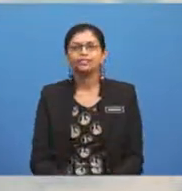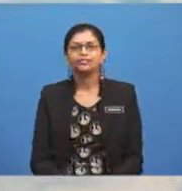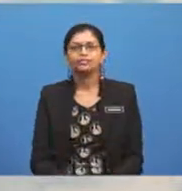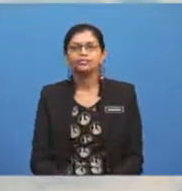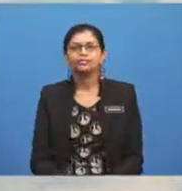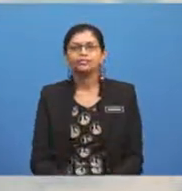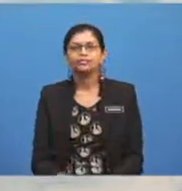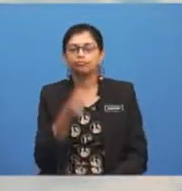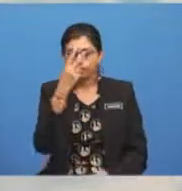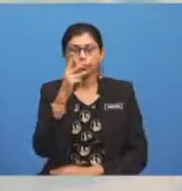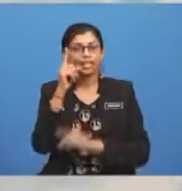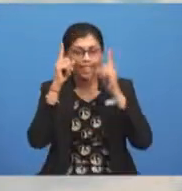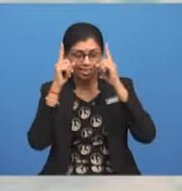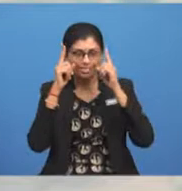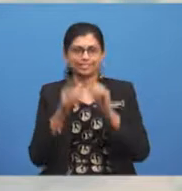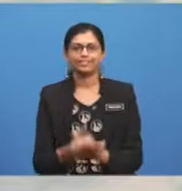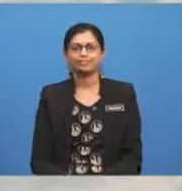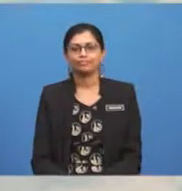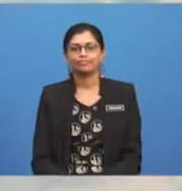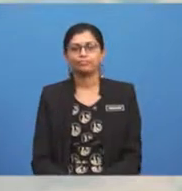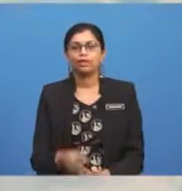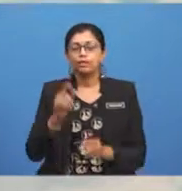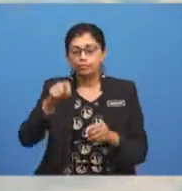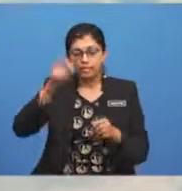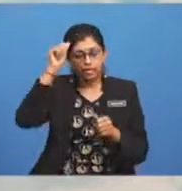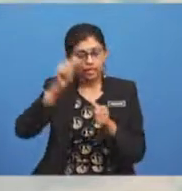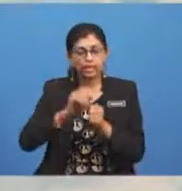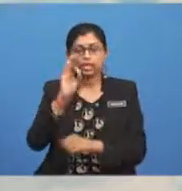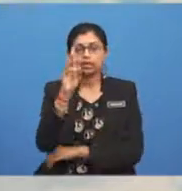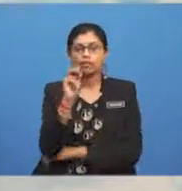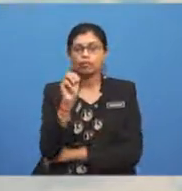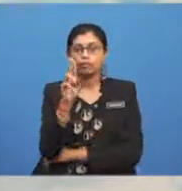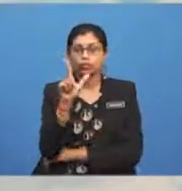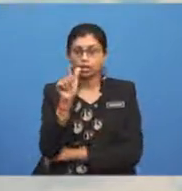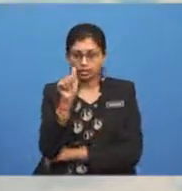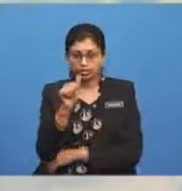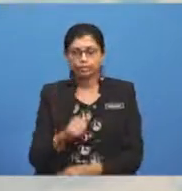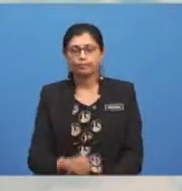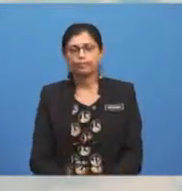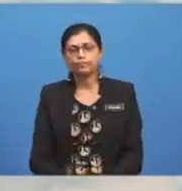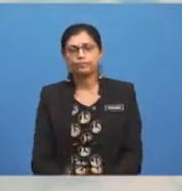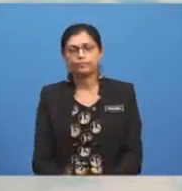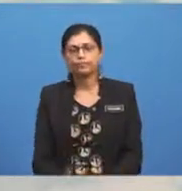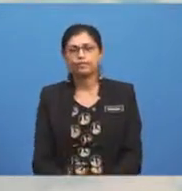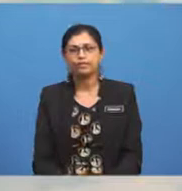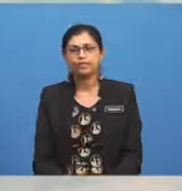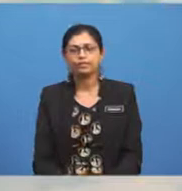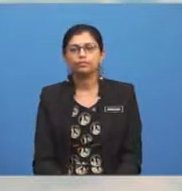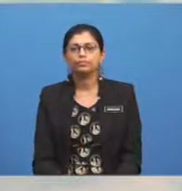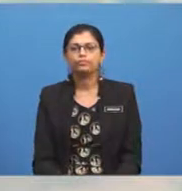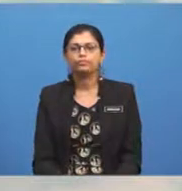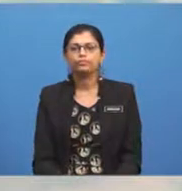F bersamaan dengan hasil darab M dan V kuasa 2 bahagi